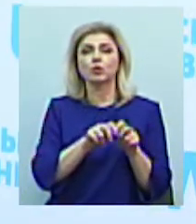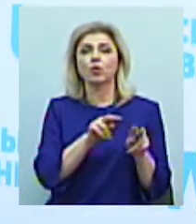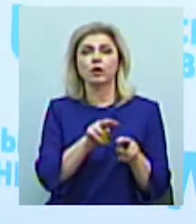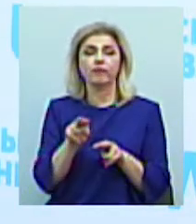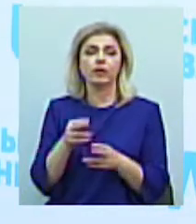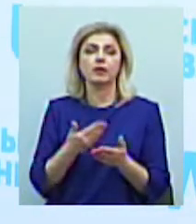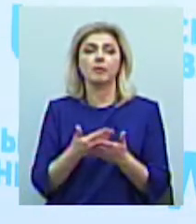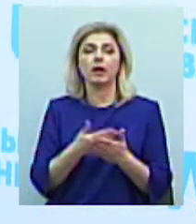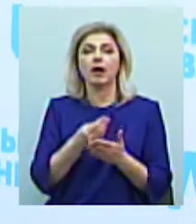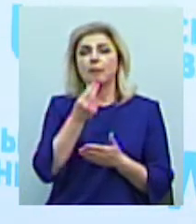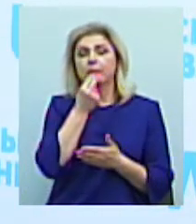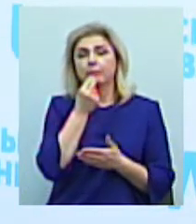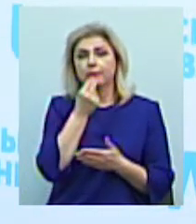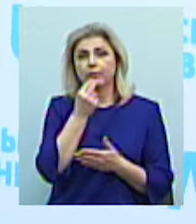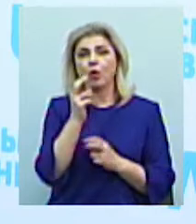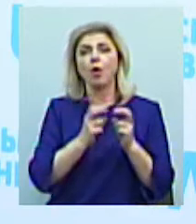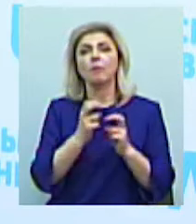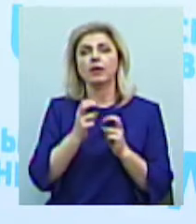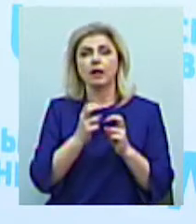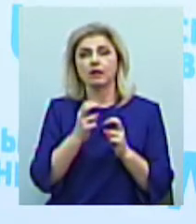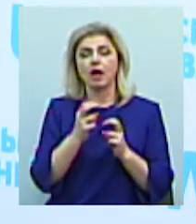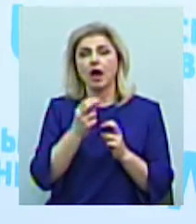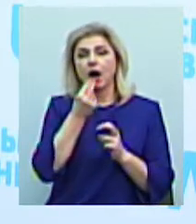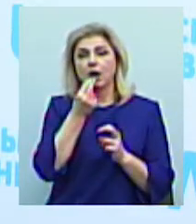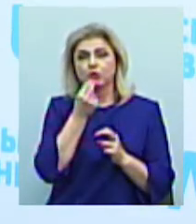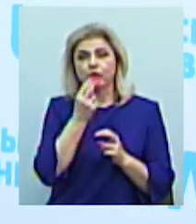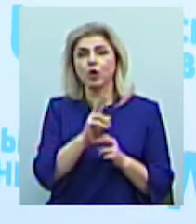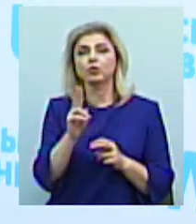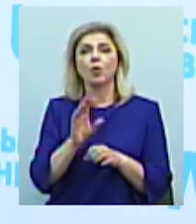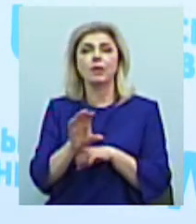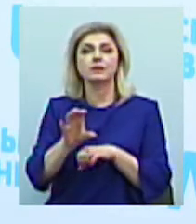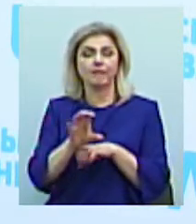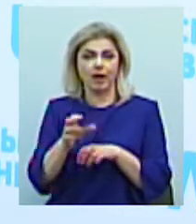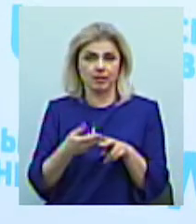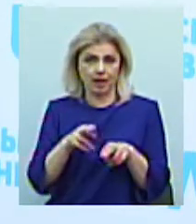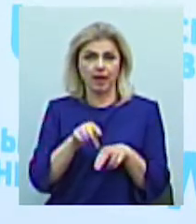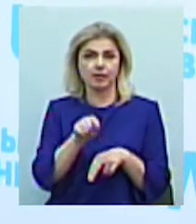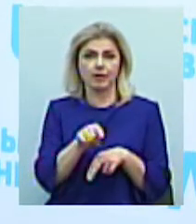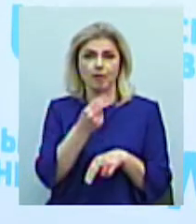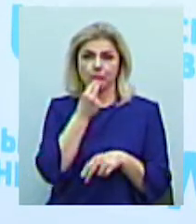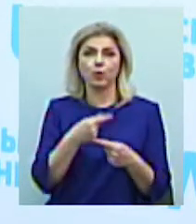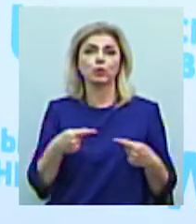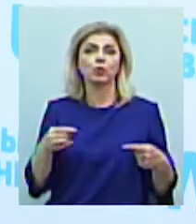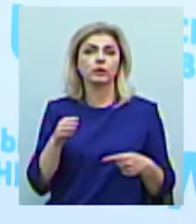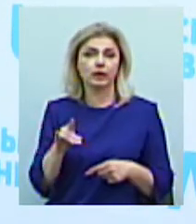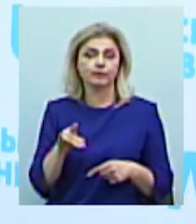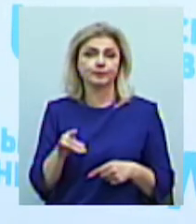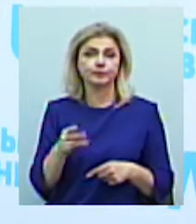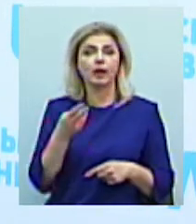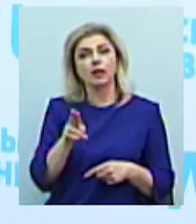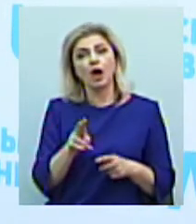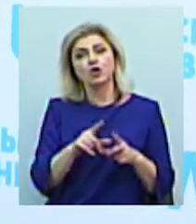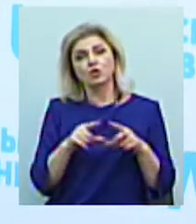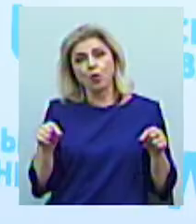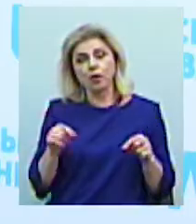наприклад, продукцію комбіната харчування, який поставляв саме продукти для шкіл